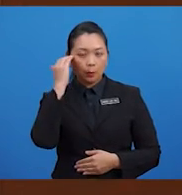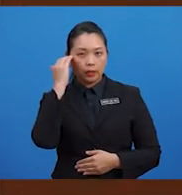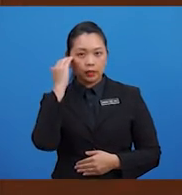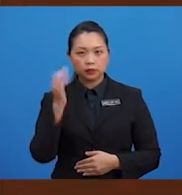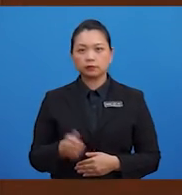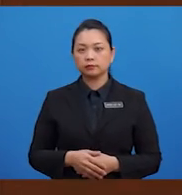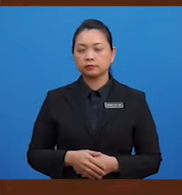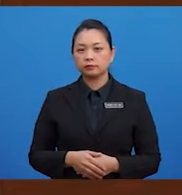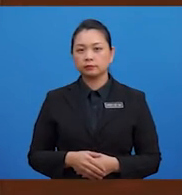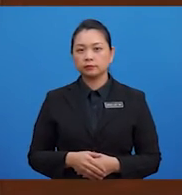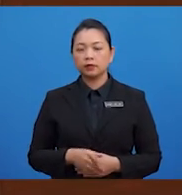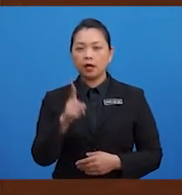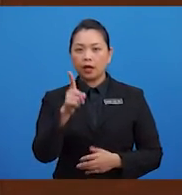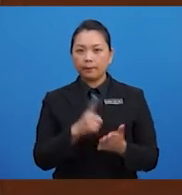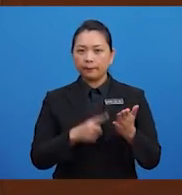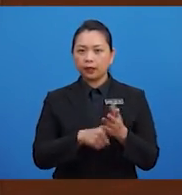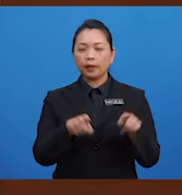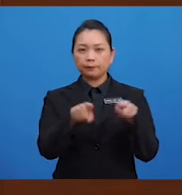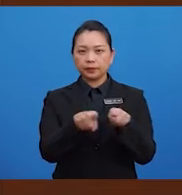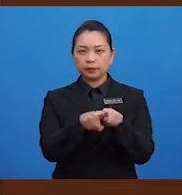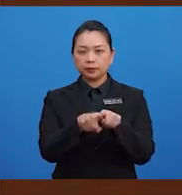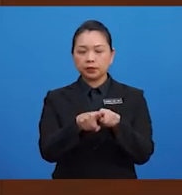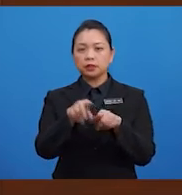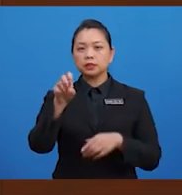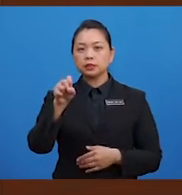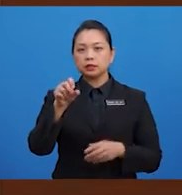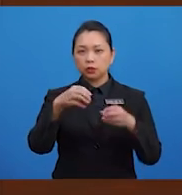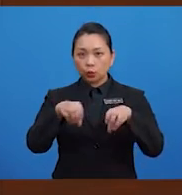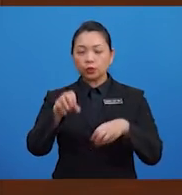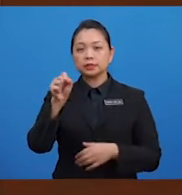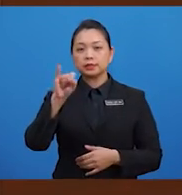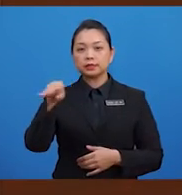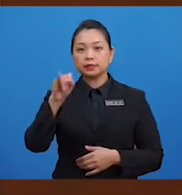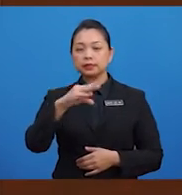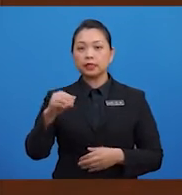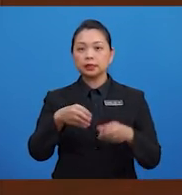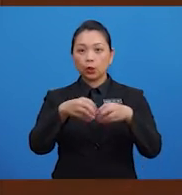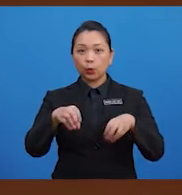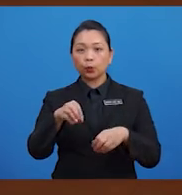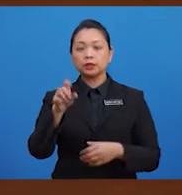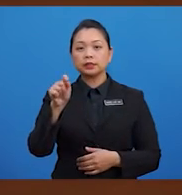Tahukah anda apakah persamaan antara telur sajian dan telur tetasan?